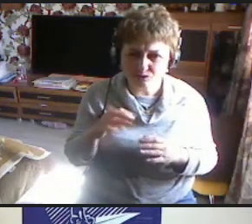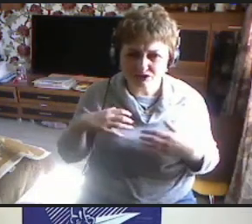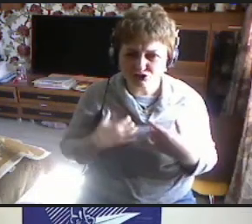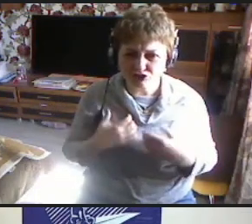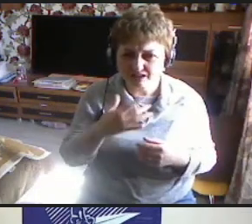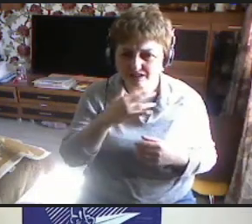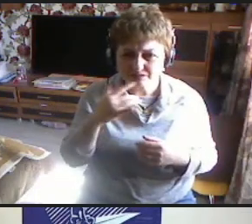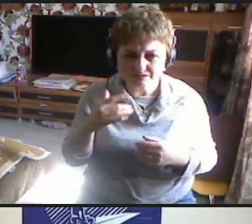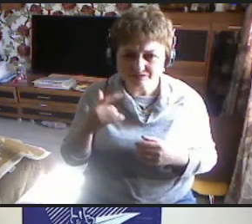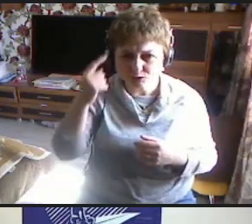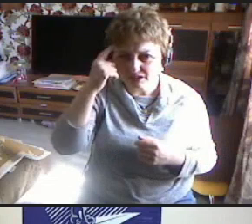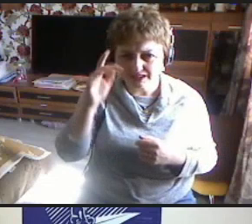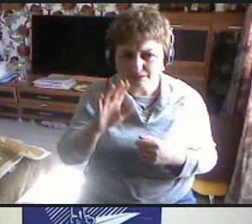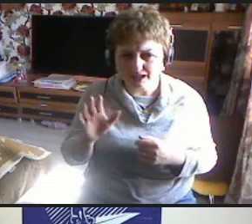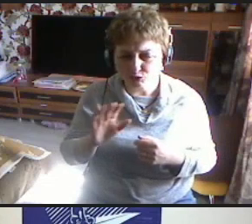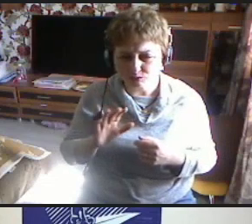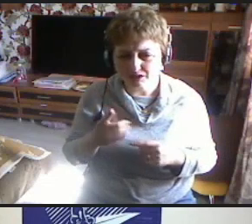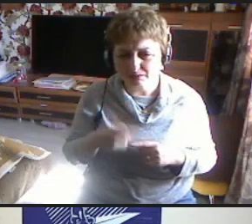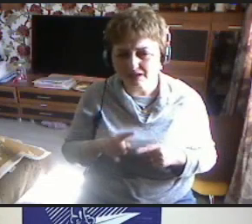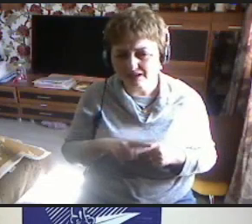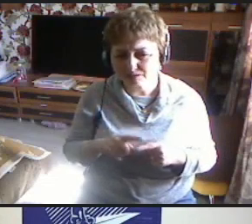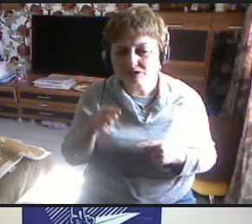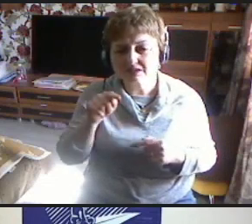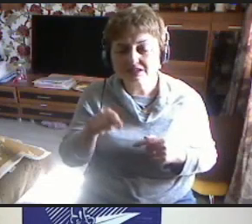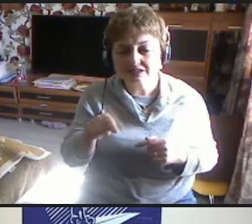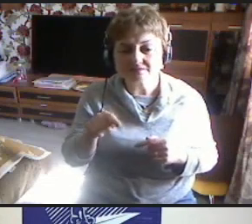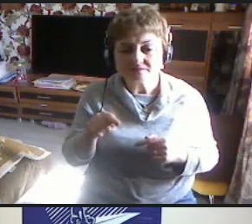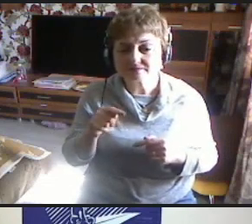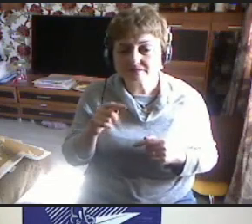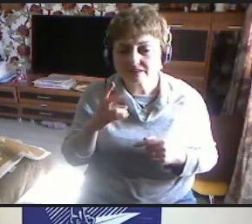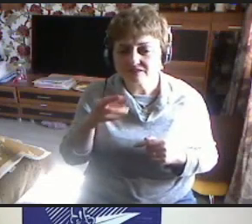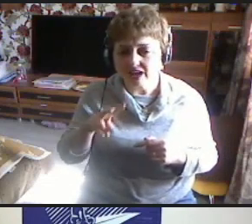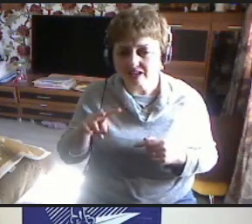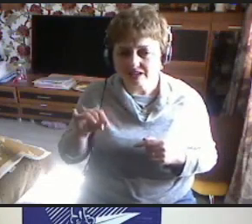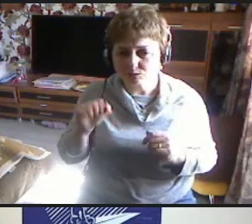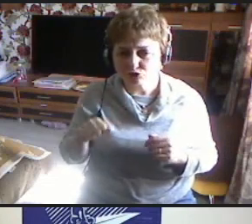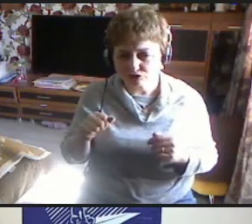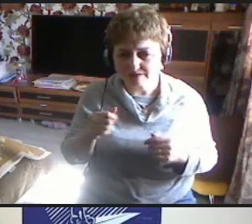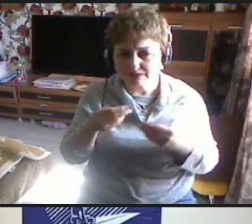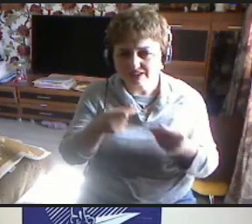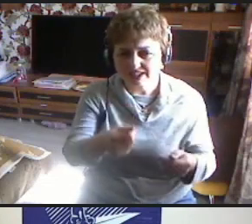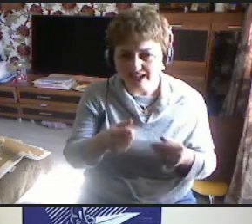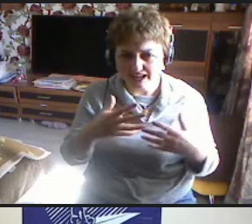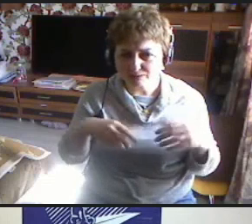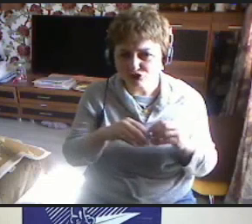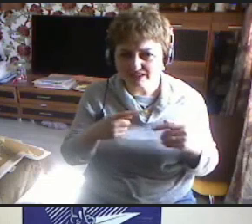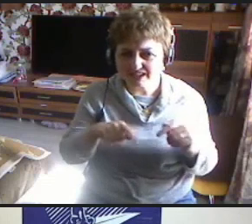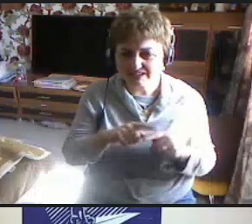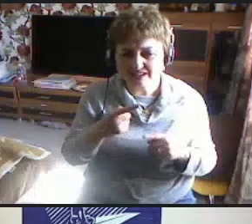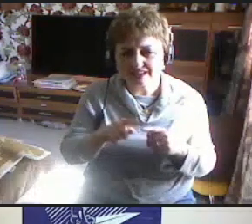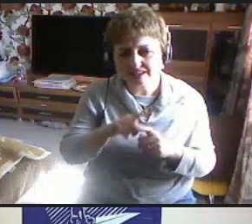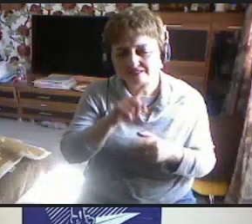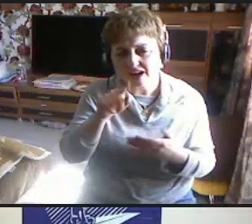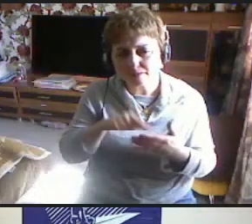продуманы. Поэтому здесь вряд ли может повлиять общественная организация. Это, скорее всего, вопросы, которые